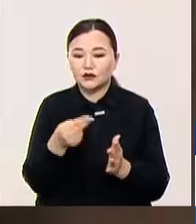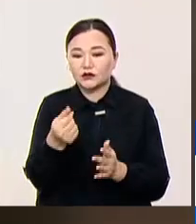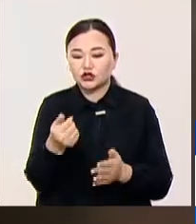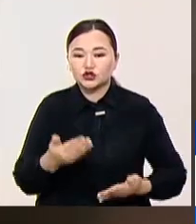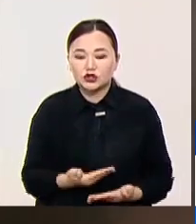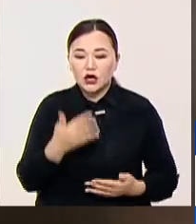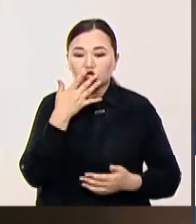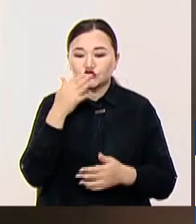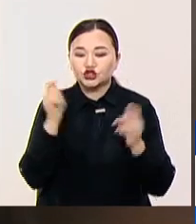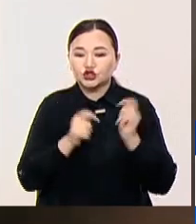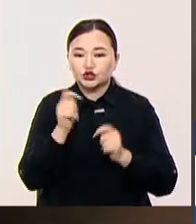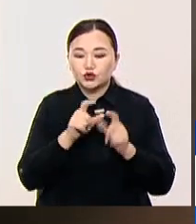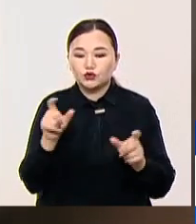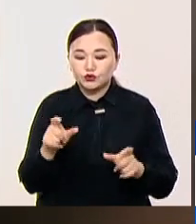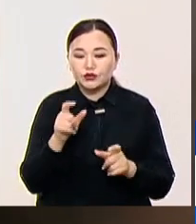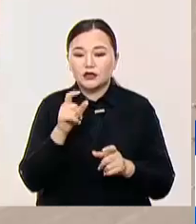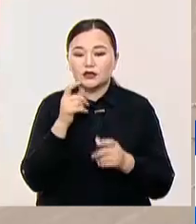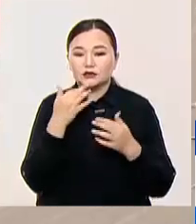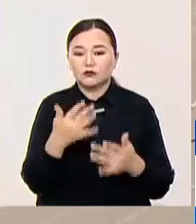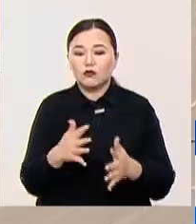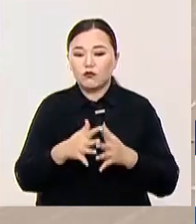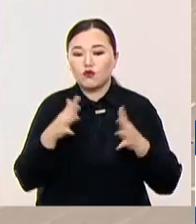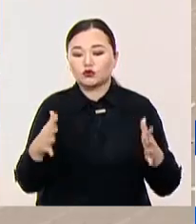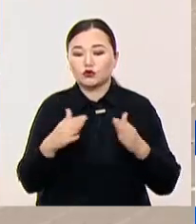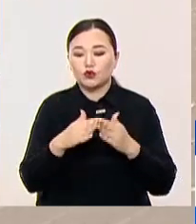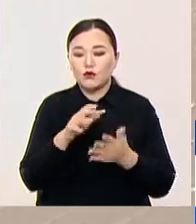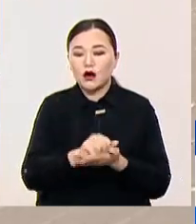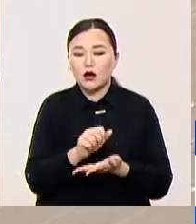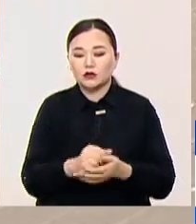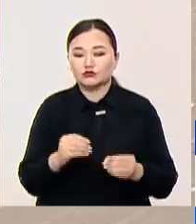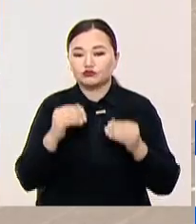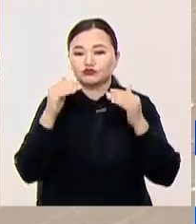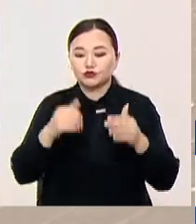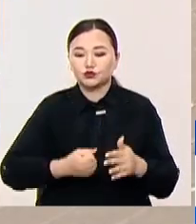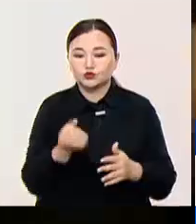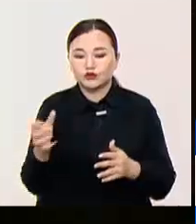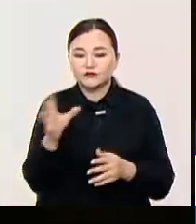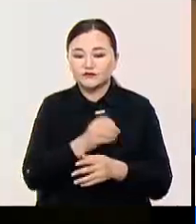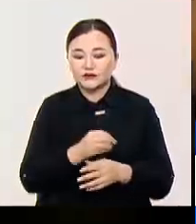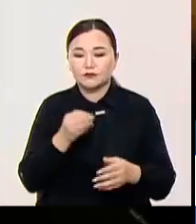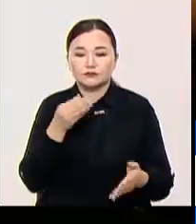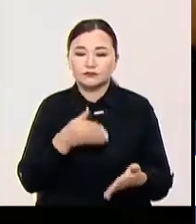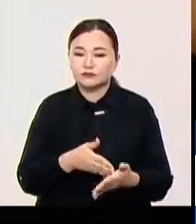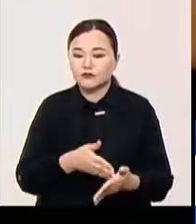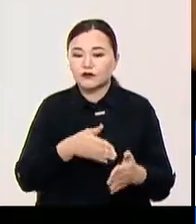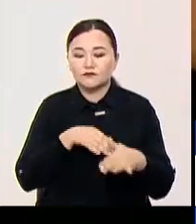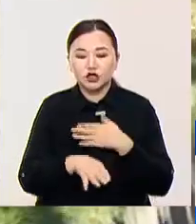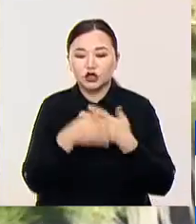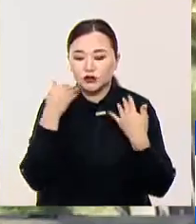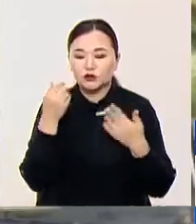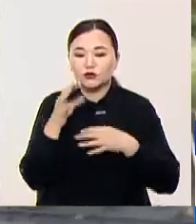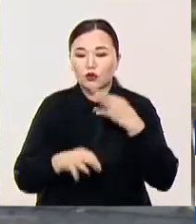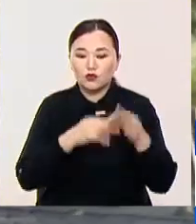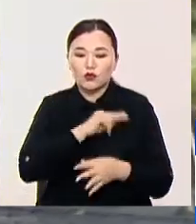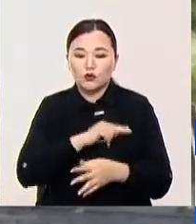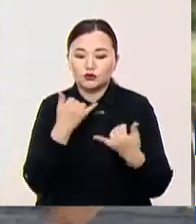Ал шетелден ағылған азаматтардың тарапынан сұраныс артқан сайын үйді жалдау құнының көтеріліп, достарым да шарасыз күйге түсті дейді. Тіпті олар тәулік бойы жұмыс